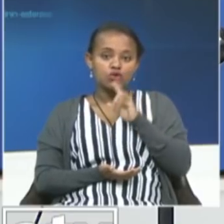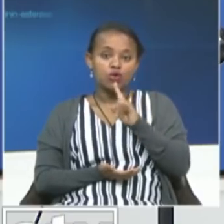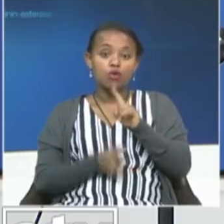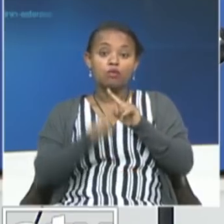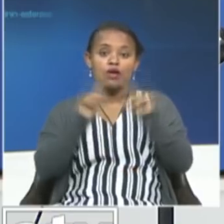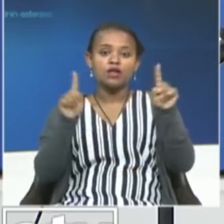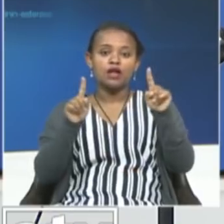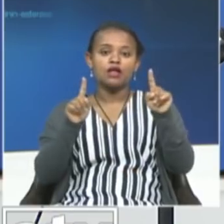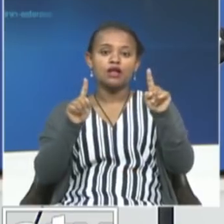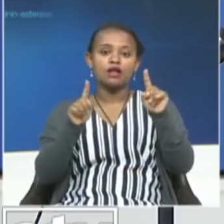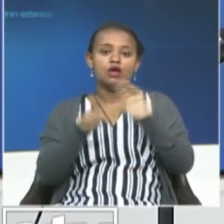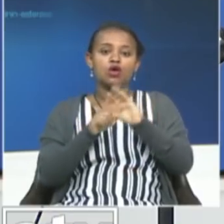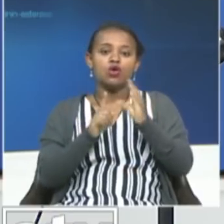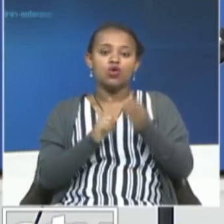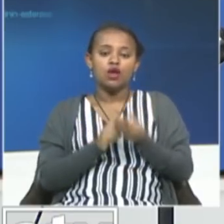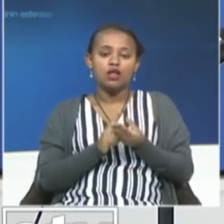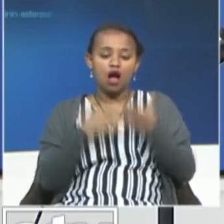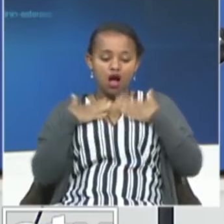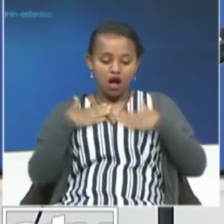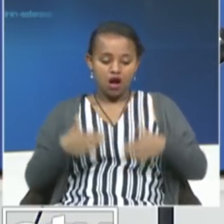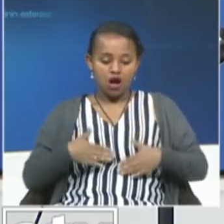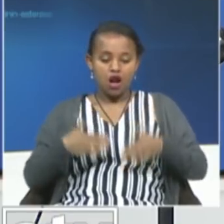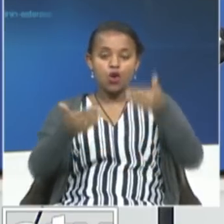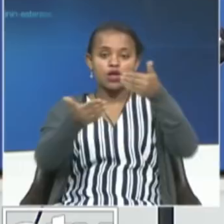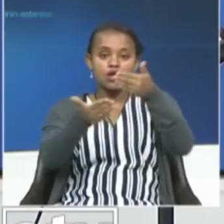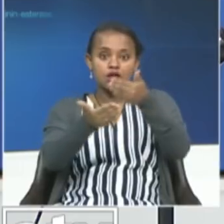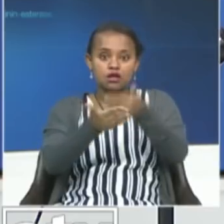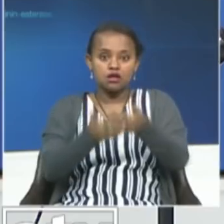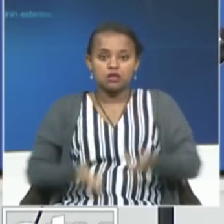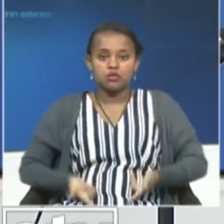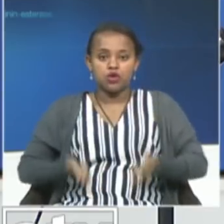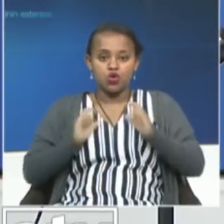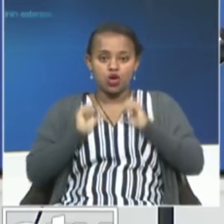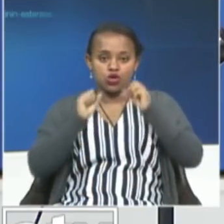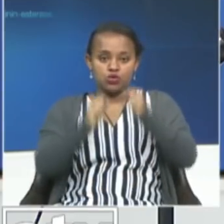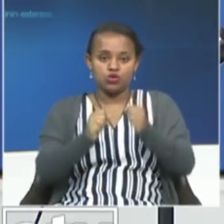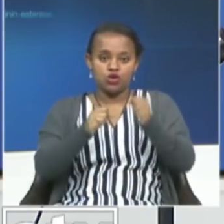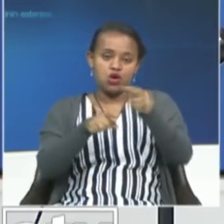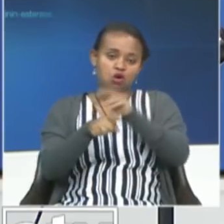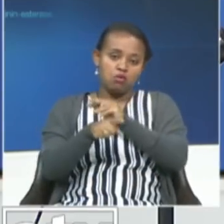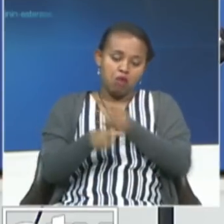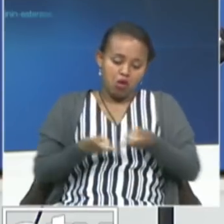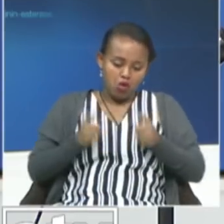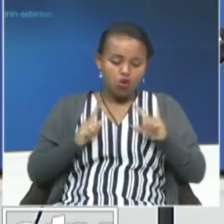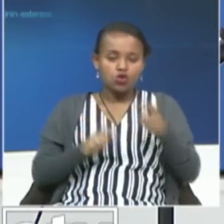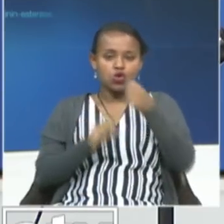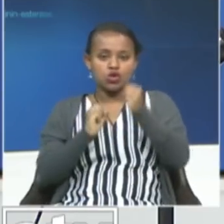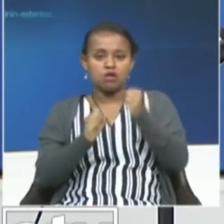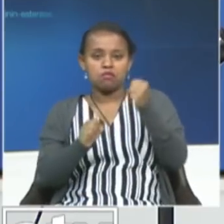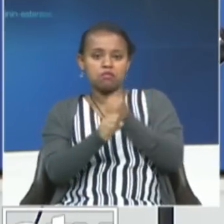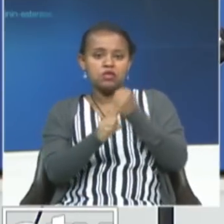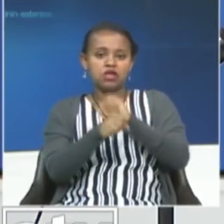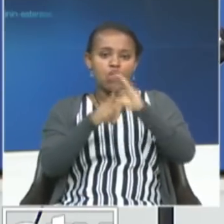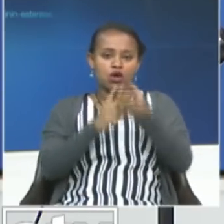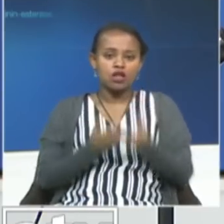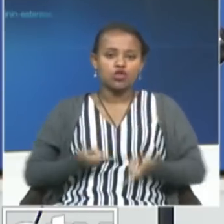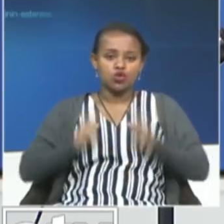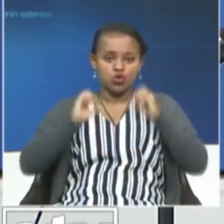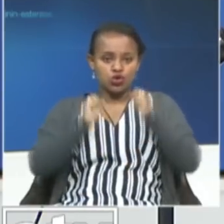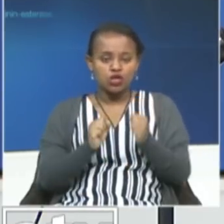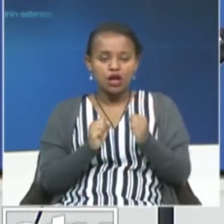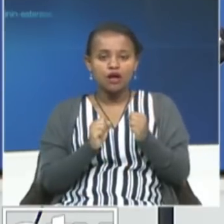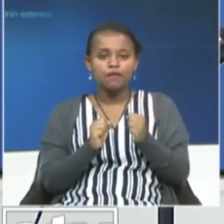ሁኔታ አካላዊ ቅርርብ ሊኖራቸው የሚችል ባኖራቸው ሊሆን ይችላል፣ በስራ ሁኔታቸው ሊሆን